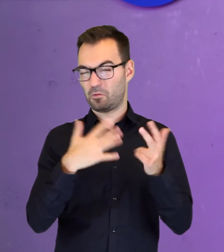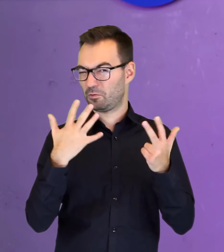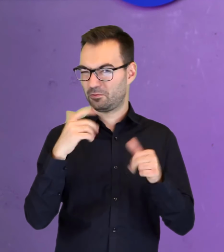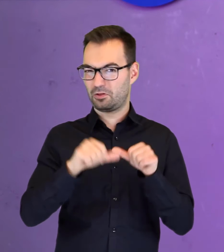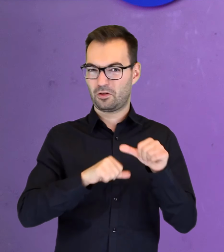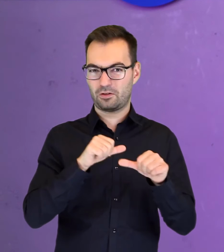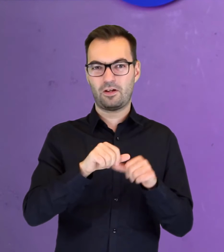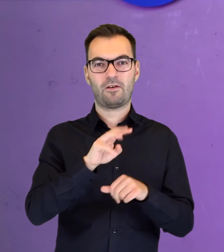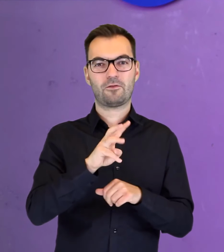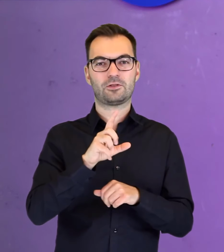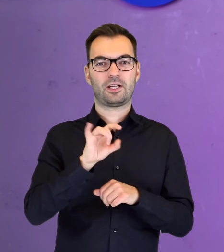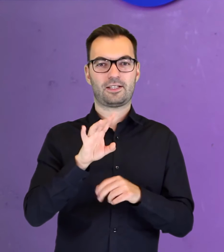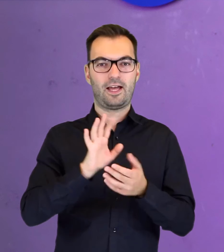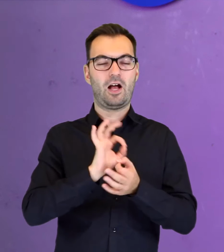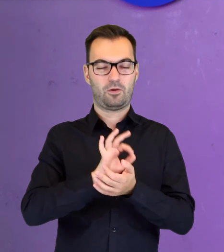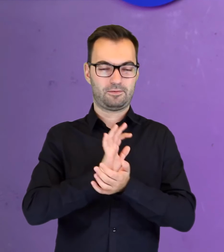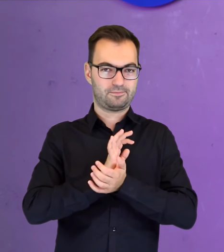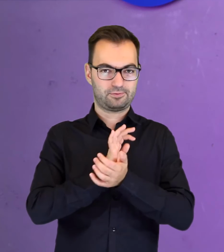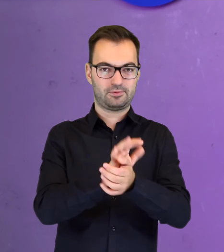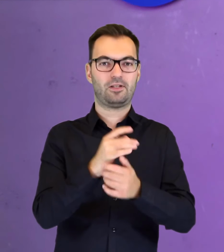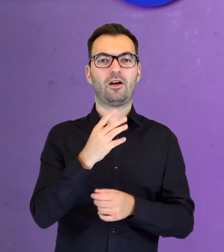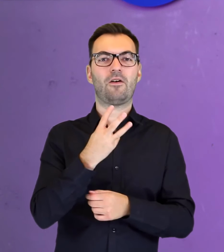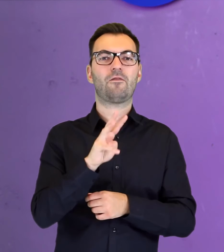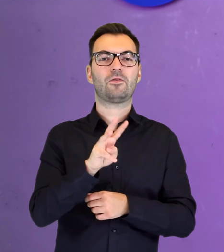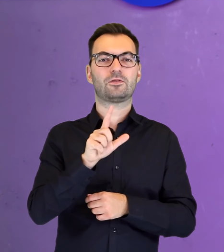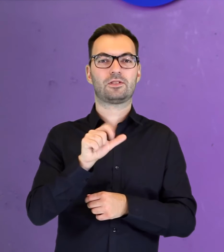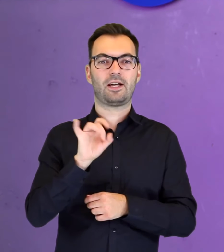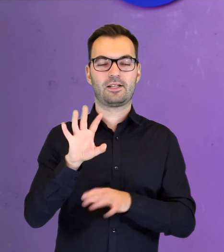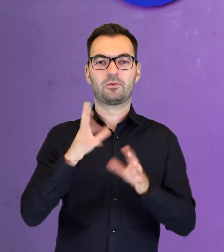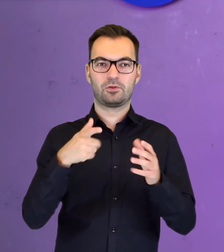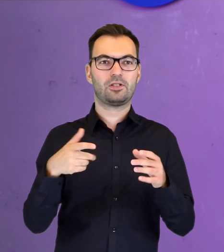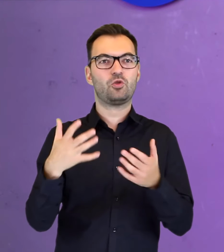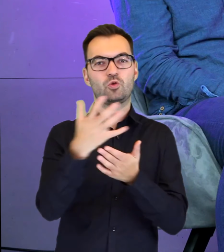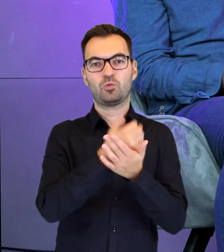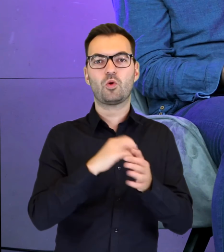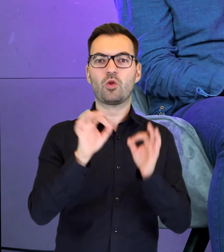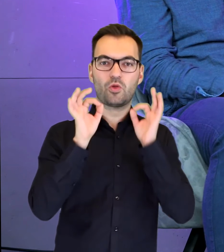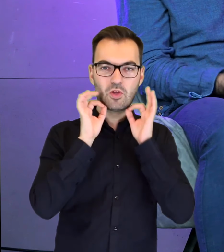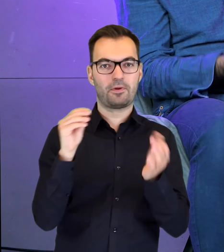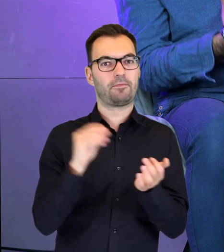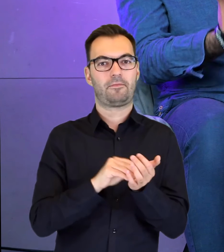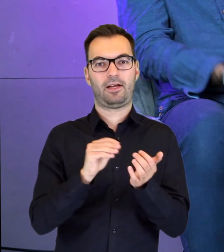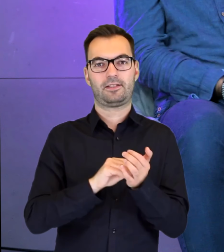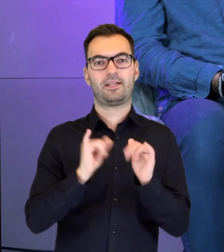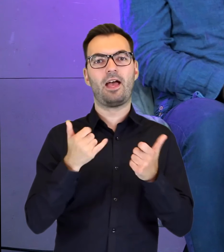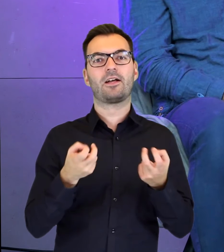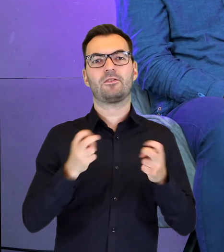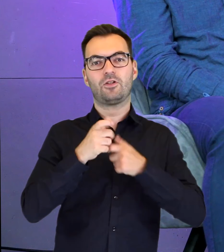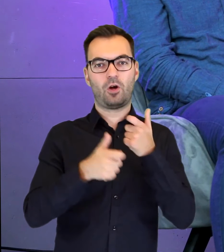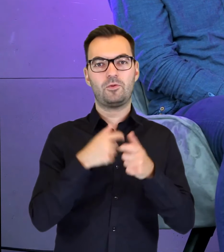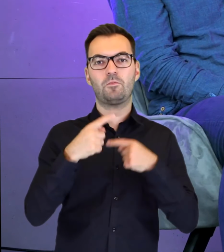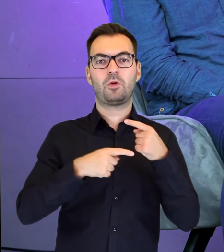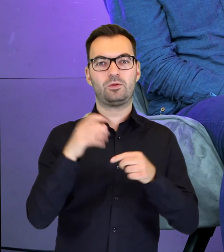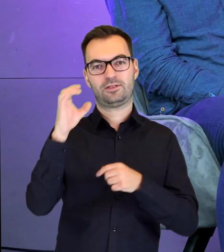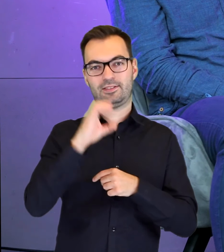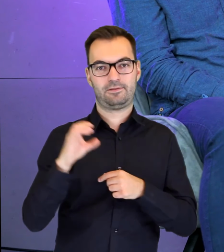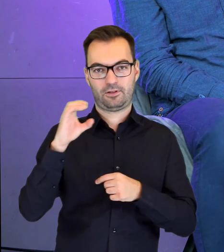cg20 I to było mniej więcej 2008 roku kiedy to wcg zostało opublikowane czyli wcg zbiór dobrych praktyk